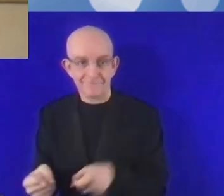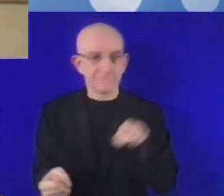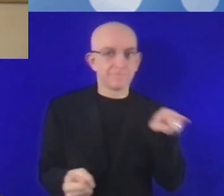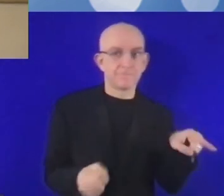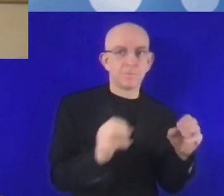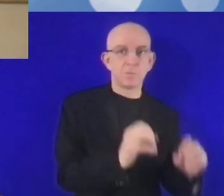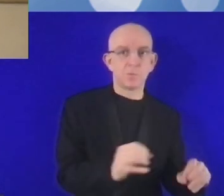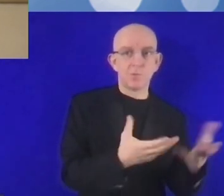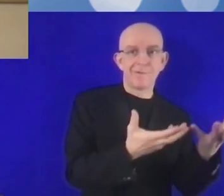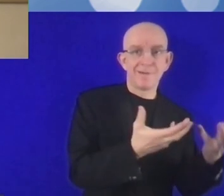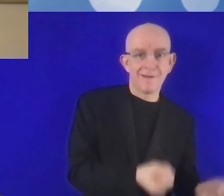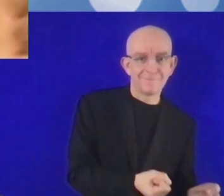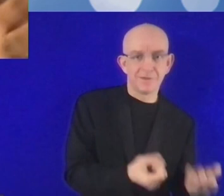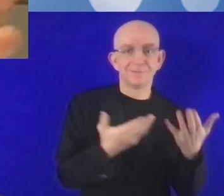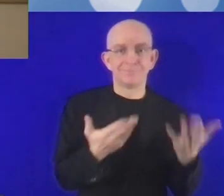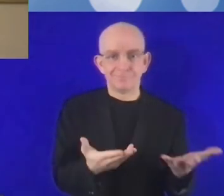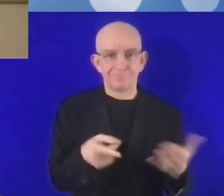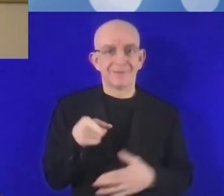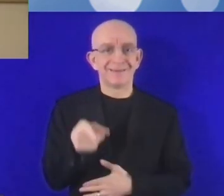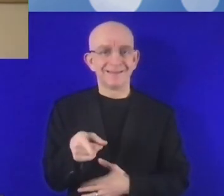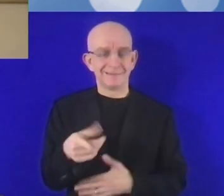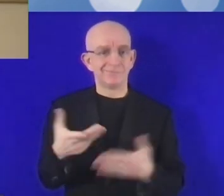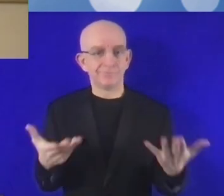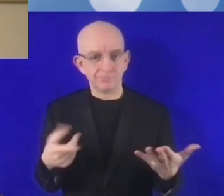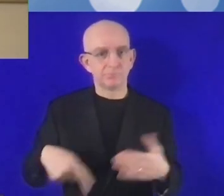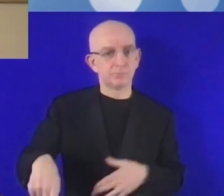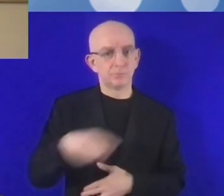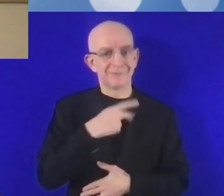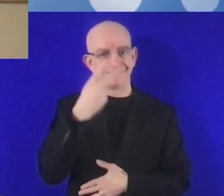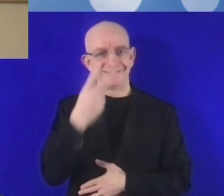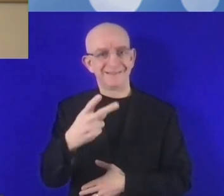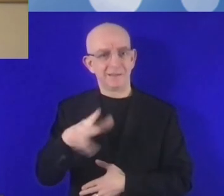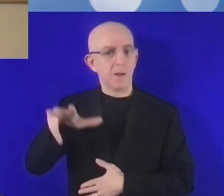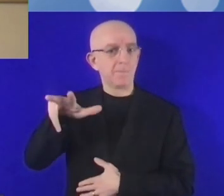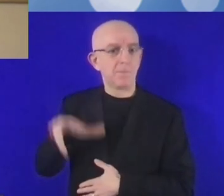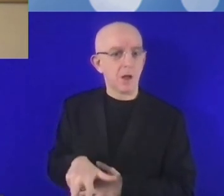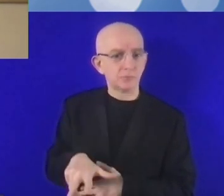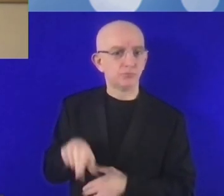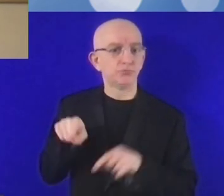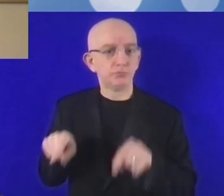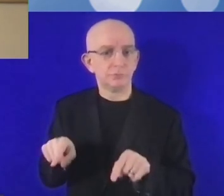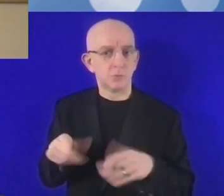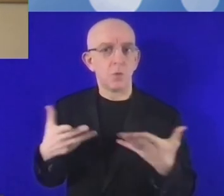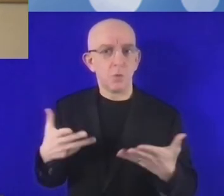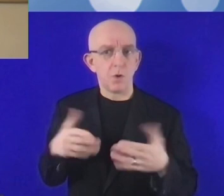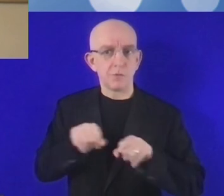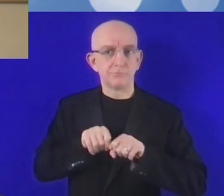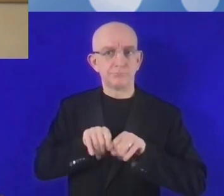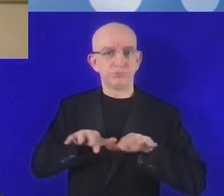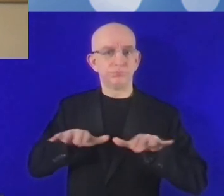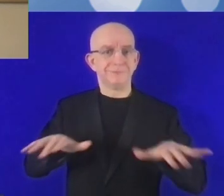网和没有互联网的人有巨大的差别，那么这些有互联